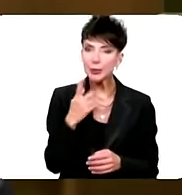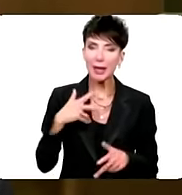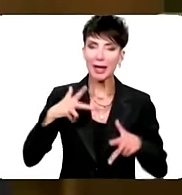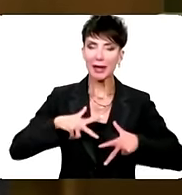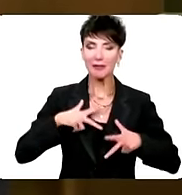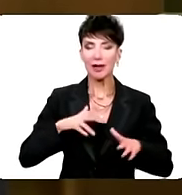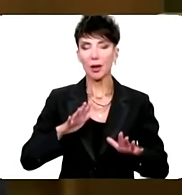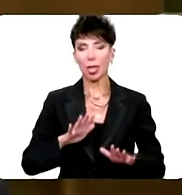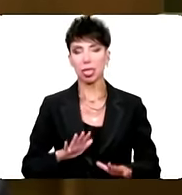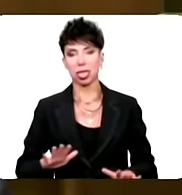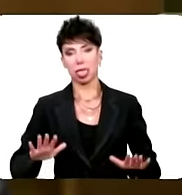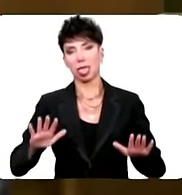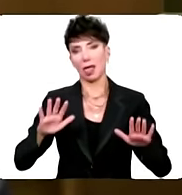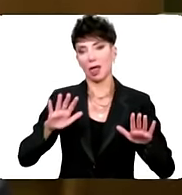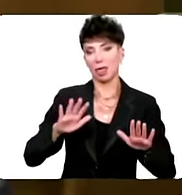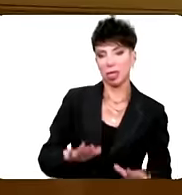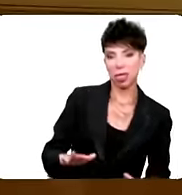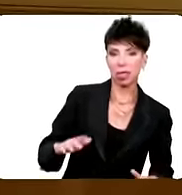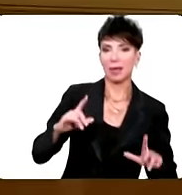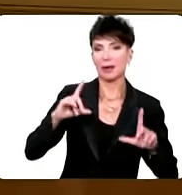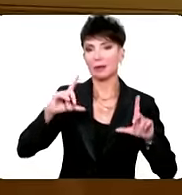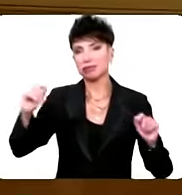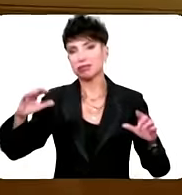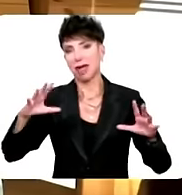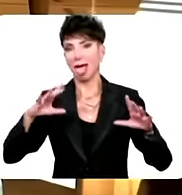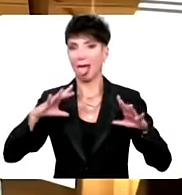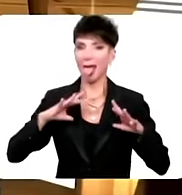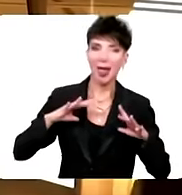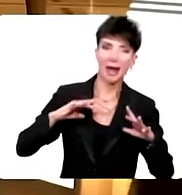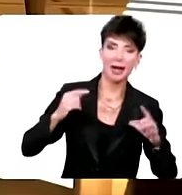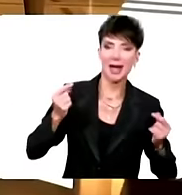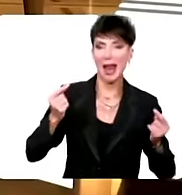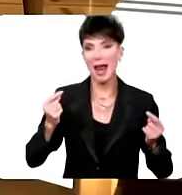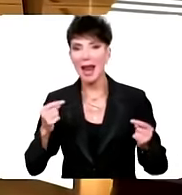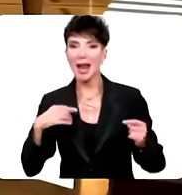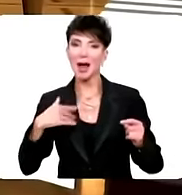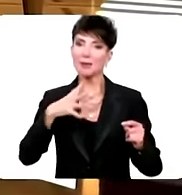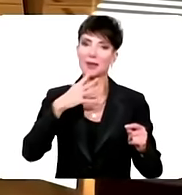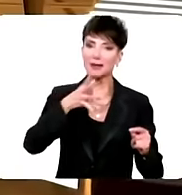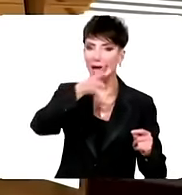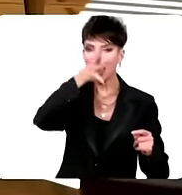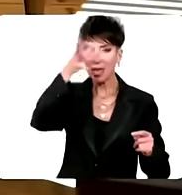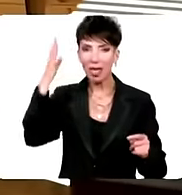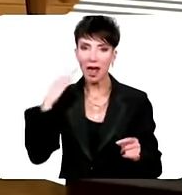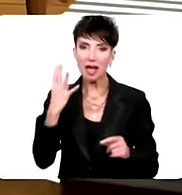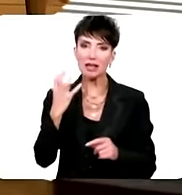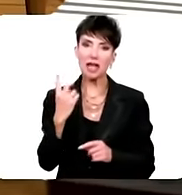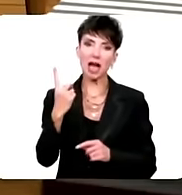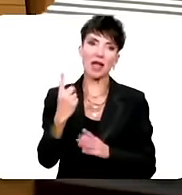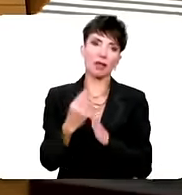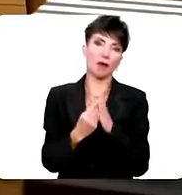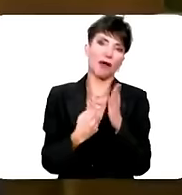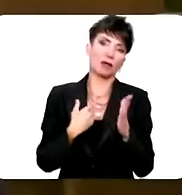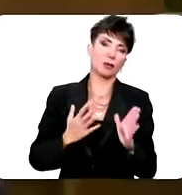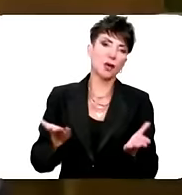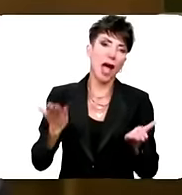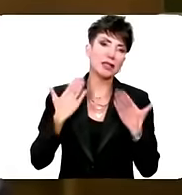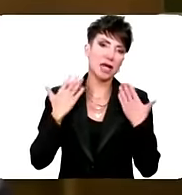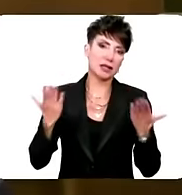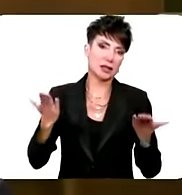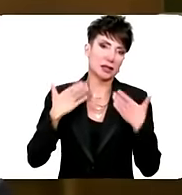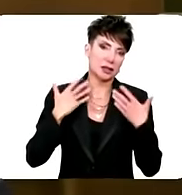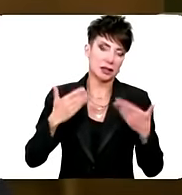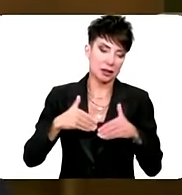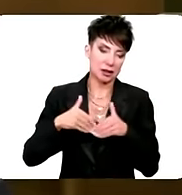οι υπουργοί συζητάνε και πού θα πάνε οι διακοπές, μπαίνουμε σε ένα κλίμα θερινής ραστόνης, έχουμε και 42 βαθμούς έξω αυτές τις ημέρες. Μπαίνουμε